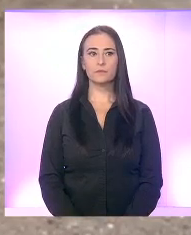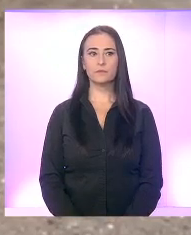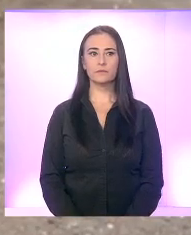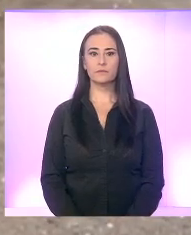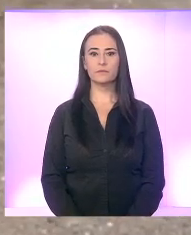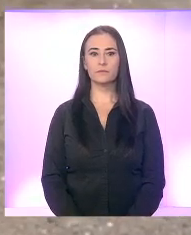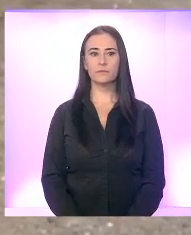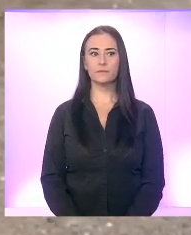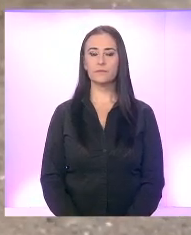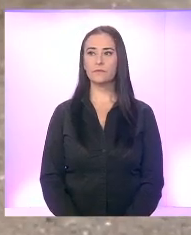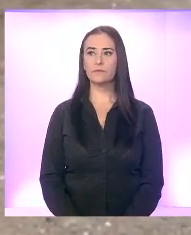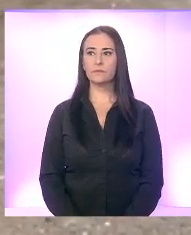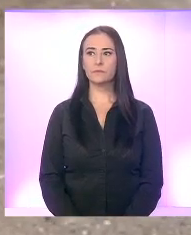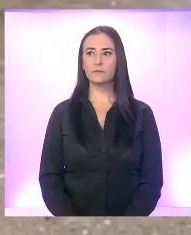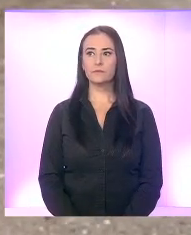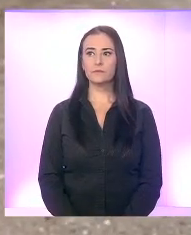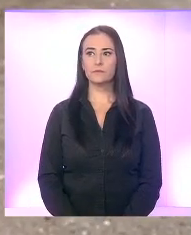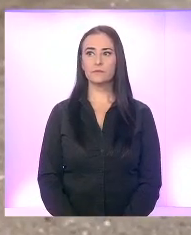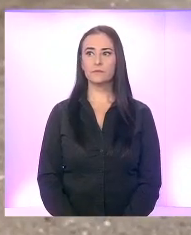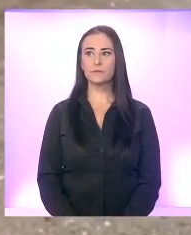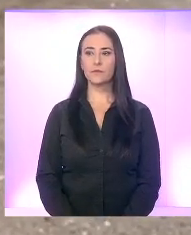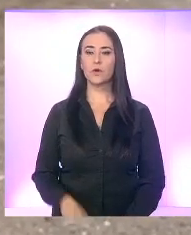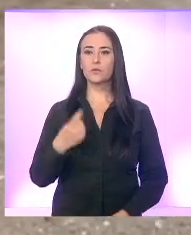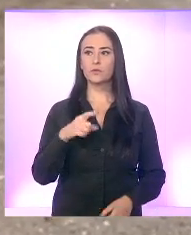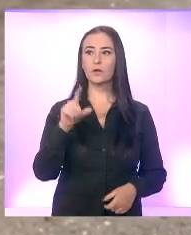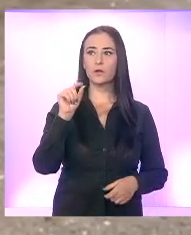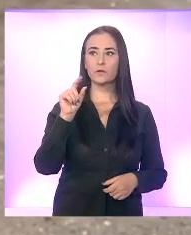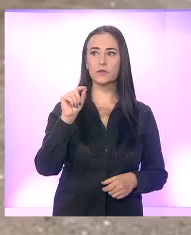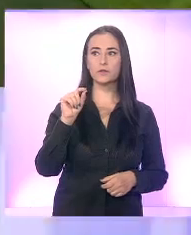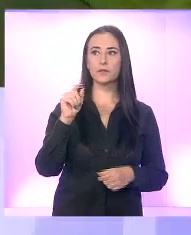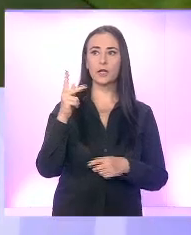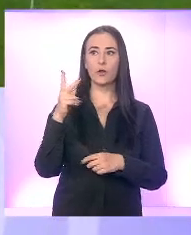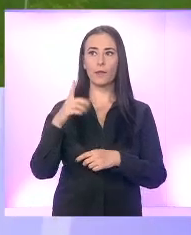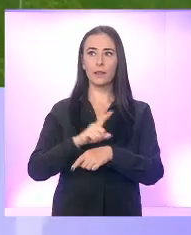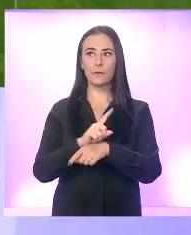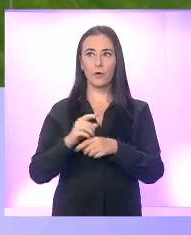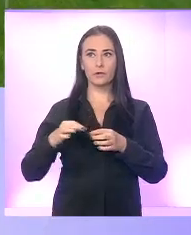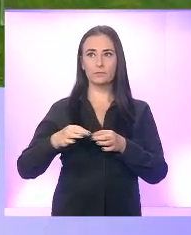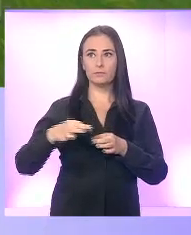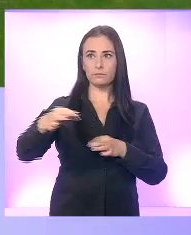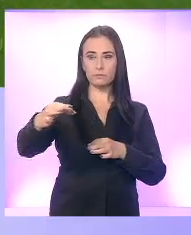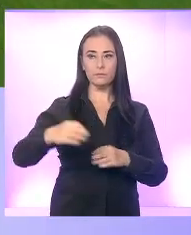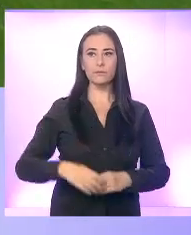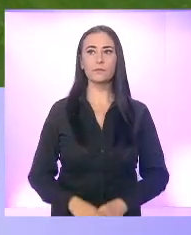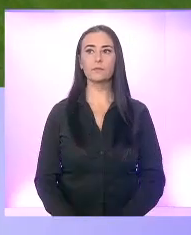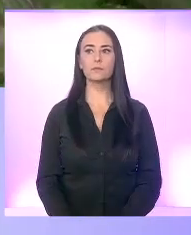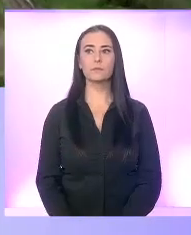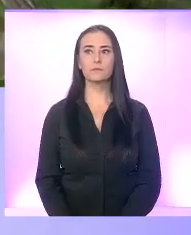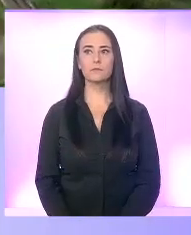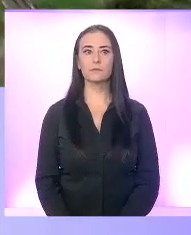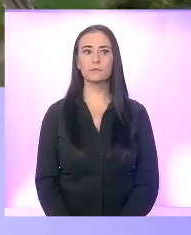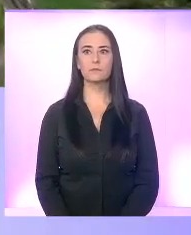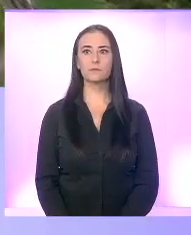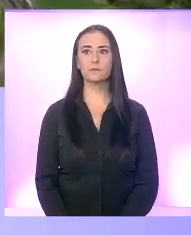de km pe oră. Un drum de 120 de km este străbătut în 3 ore. Lucrările au început în anul 2020,